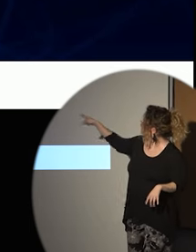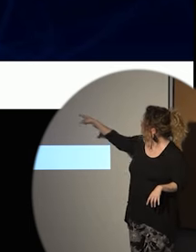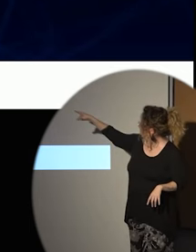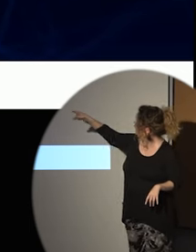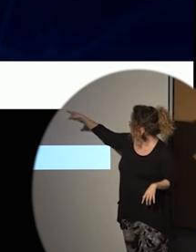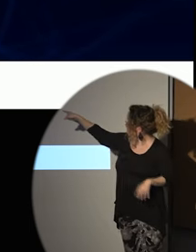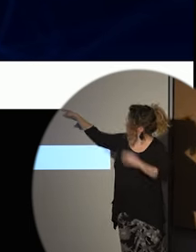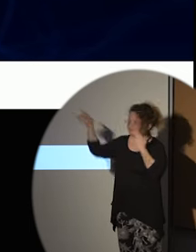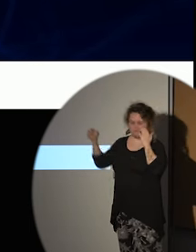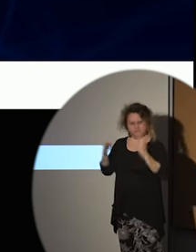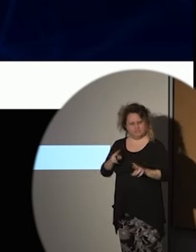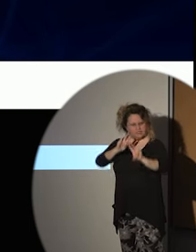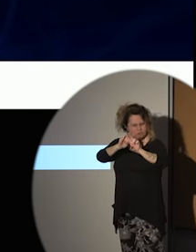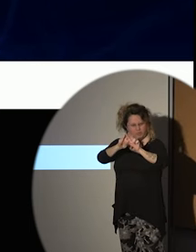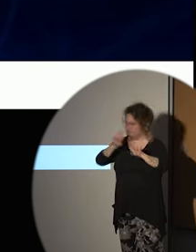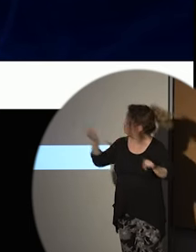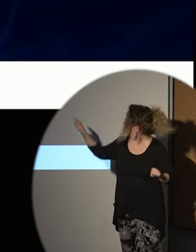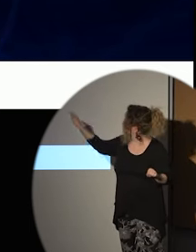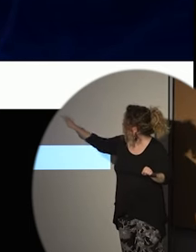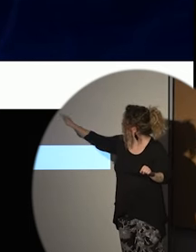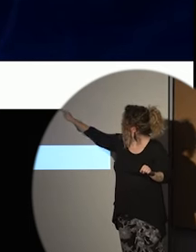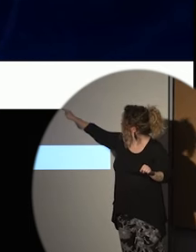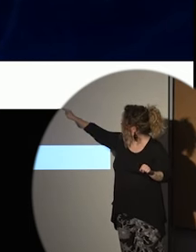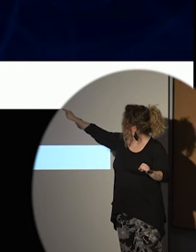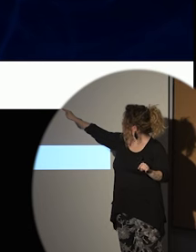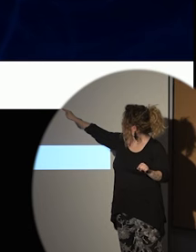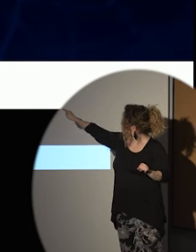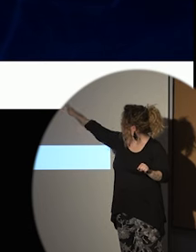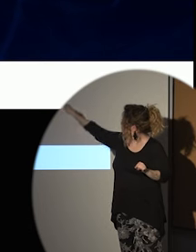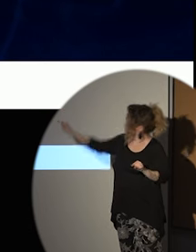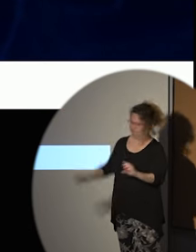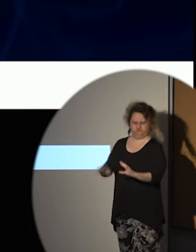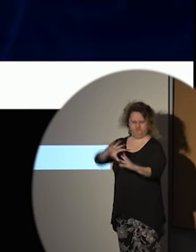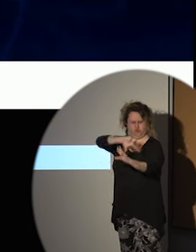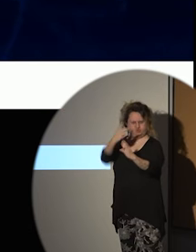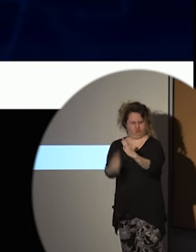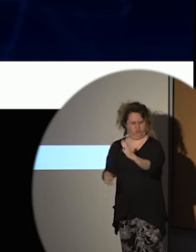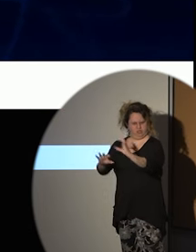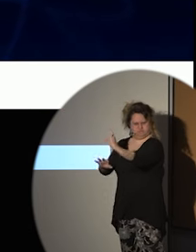des étoiles, vous voyez, qui passent suffisamment loin du trou noir pour ne pas être affectées.